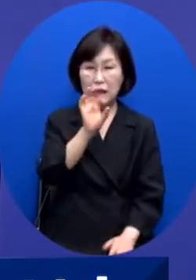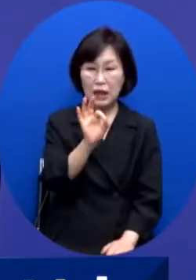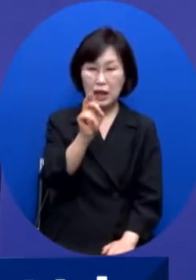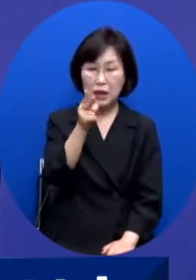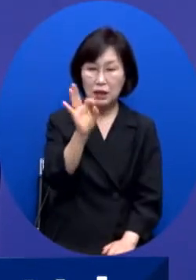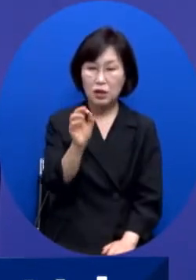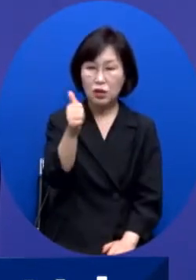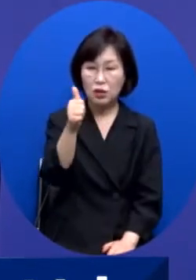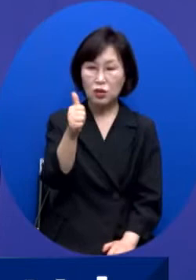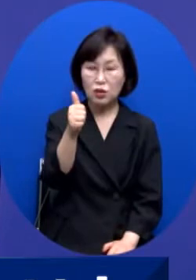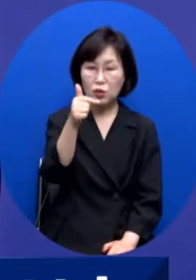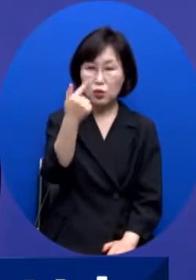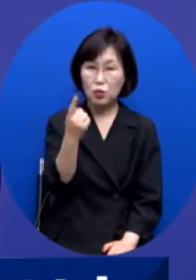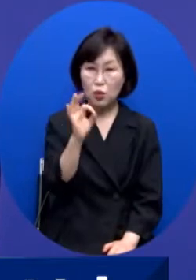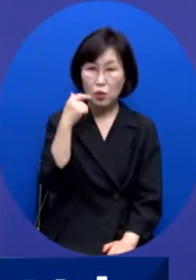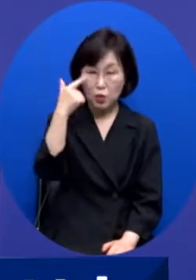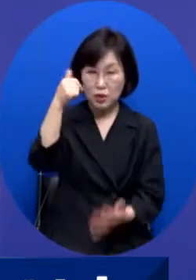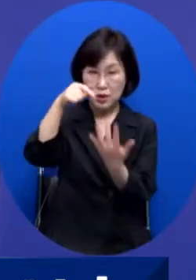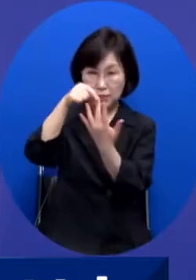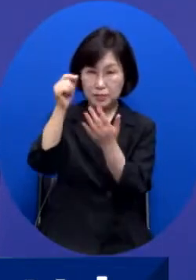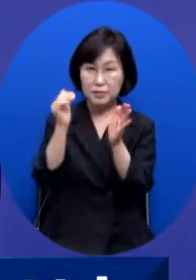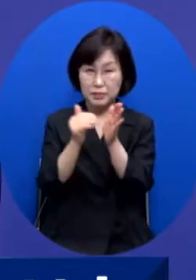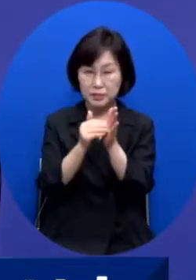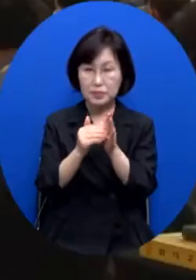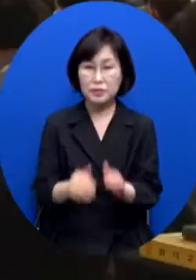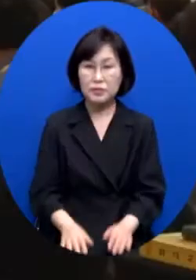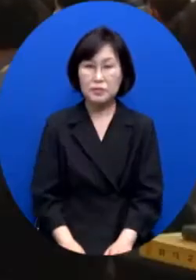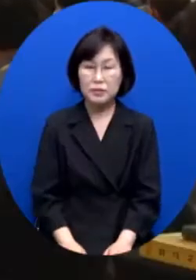목사가 선출됐습니다. 장현수 기자입니다.